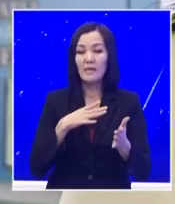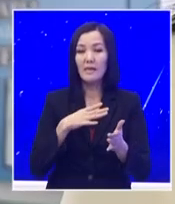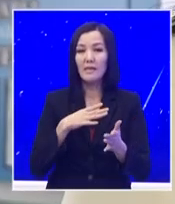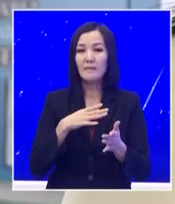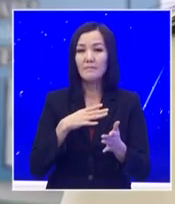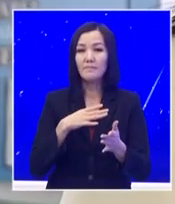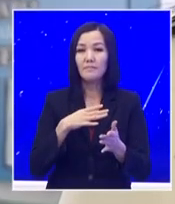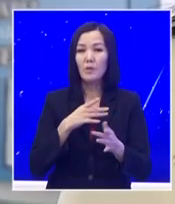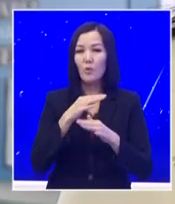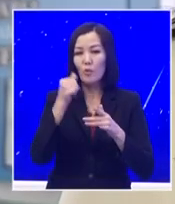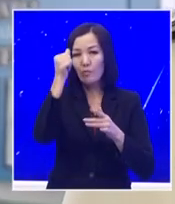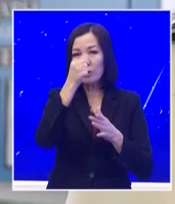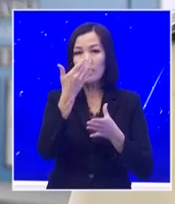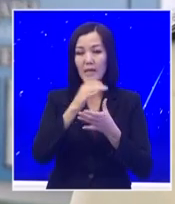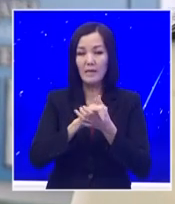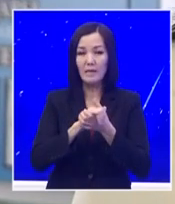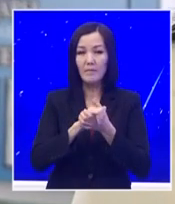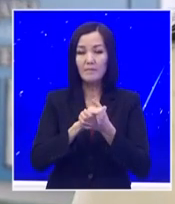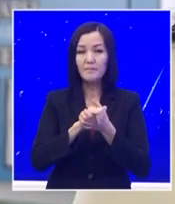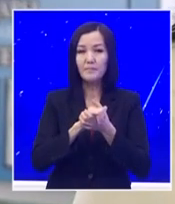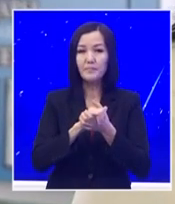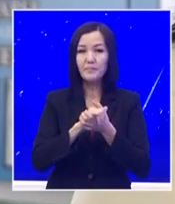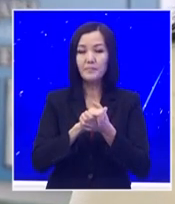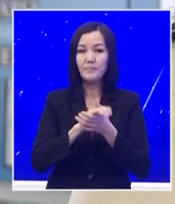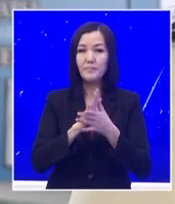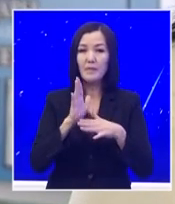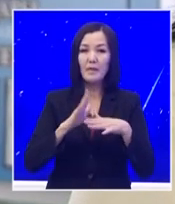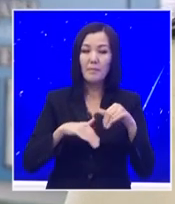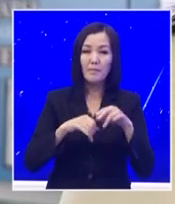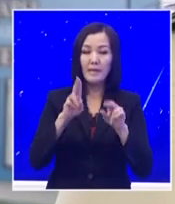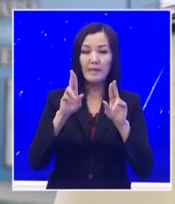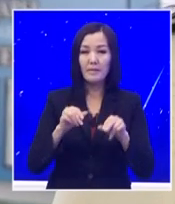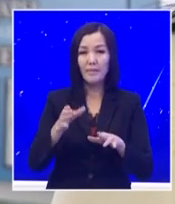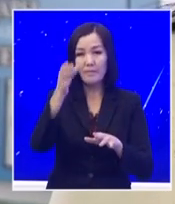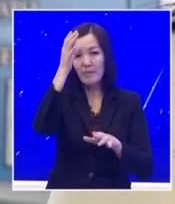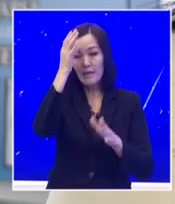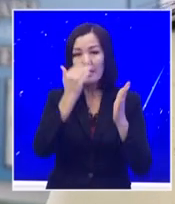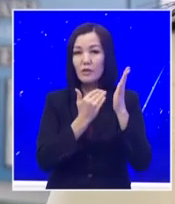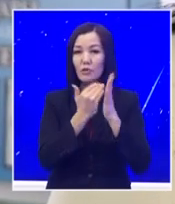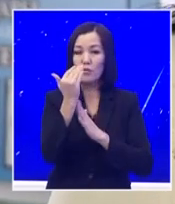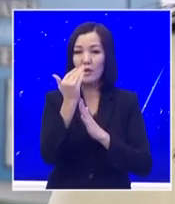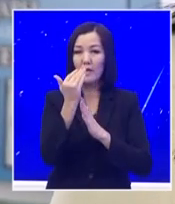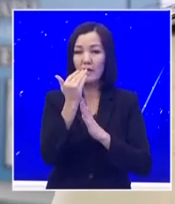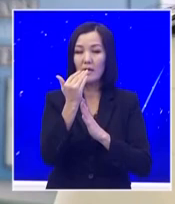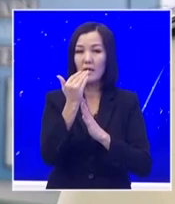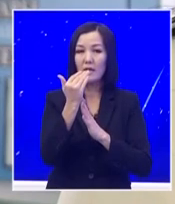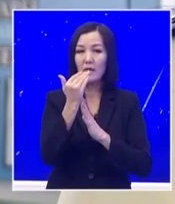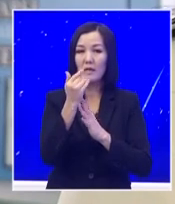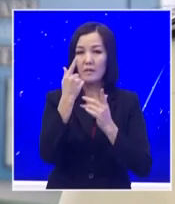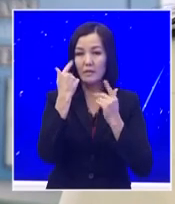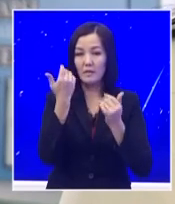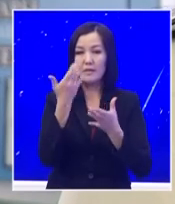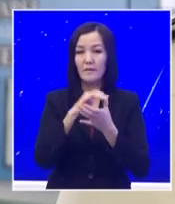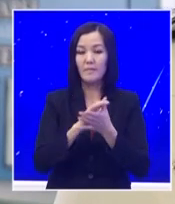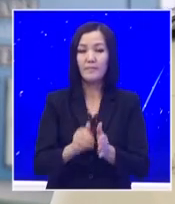ол кісіні танимын. Сол кезінде ол кісінің кәсіби білікті жоғары деңгейдегі маман ретінде көзім